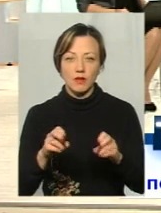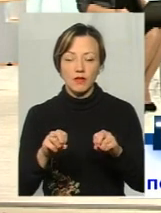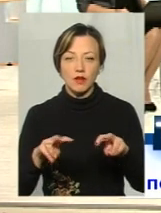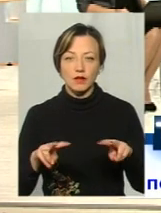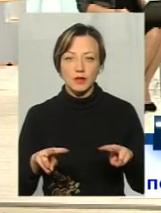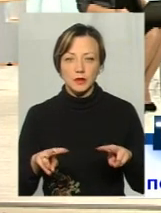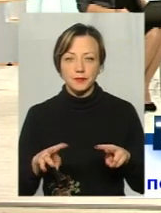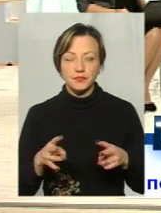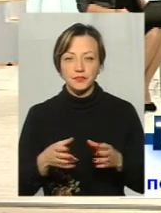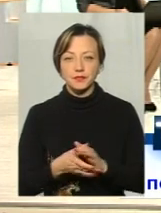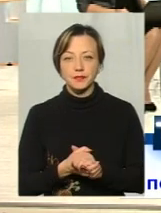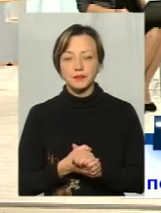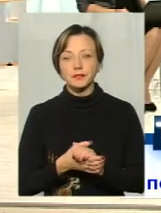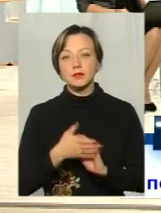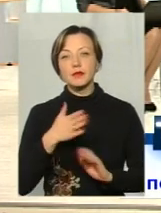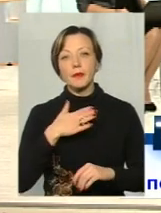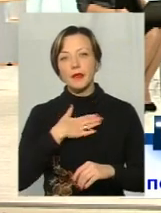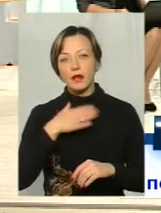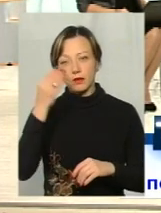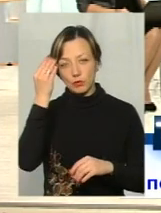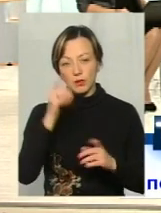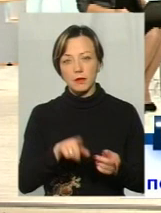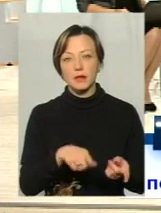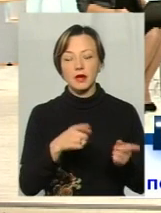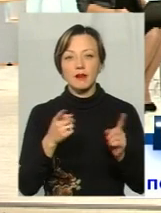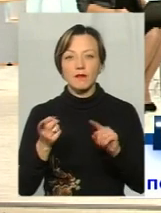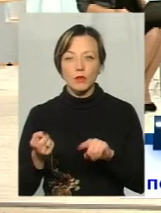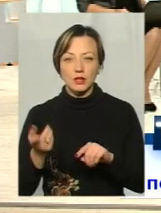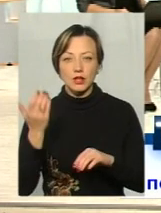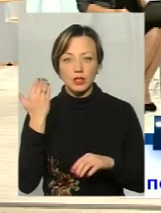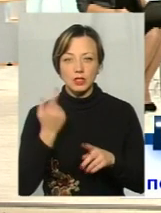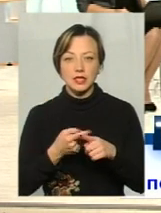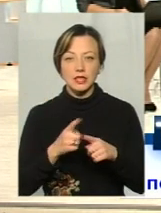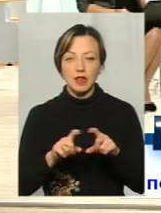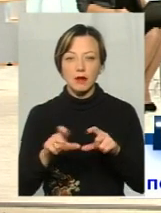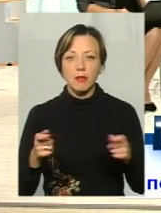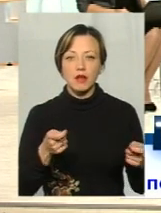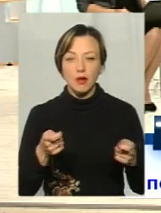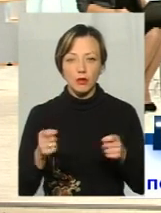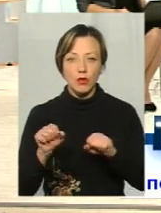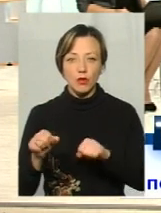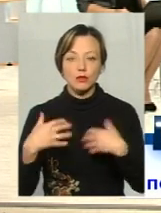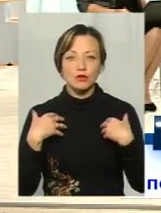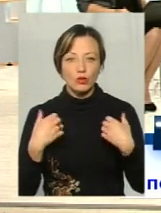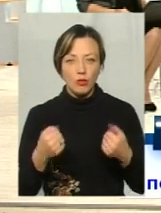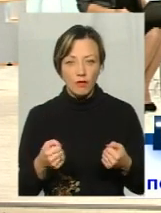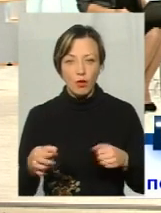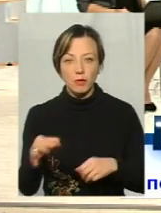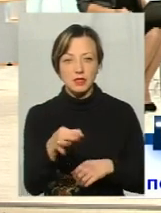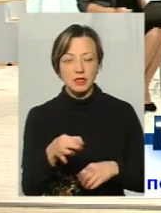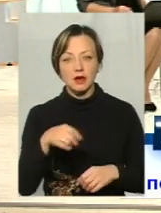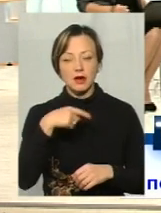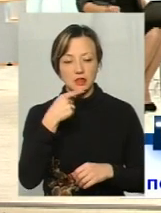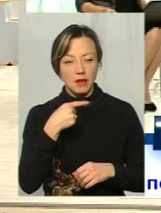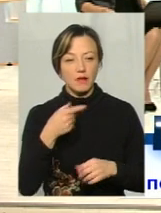кваліфіковану моя думка переводити, і раніше це і департамент охорони здоров'я обласний казав,